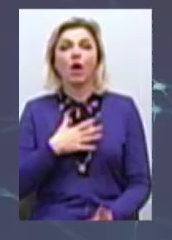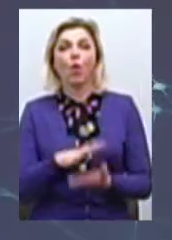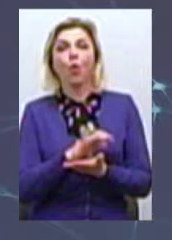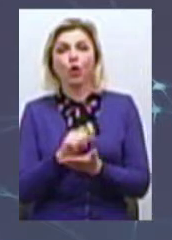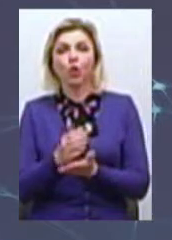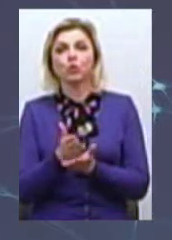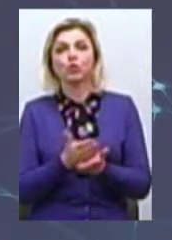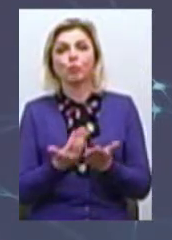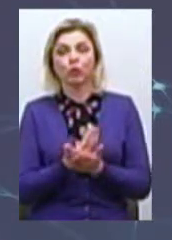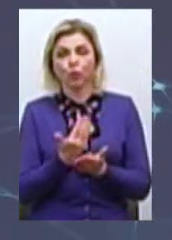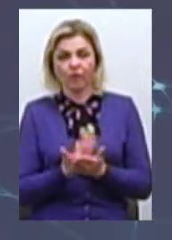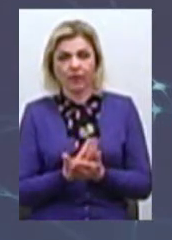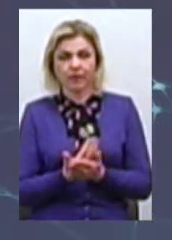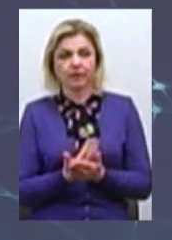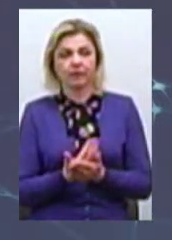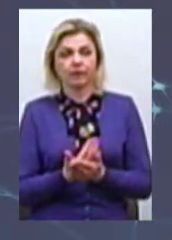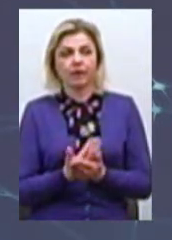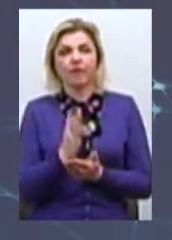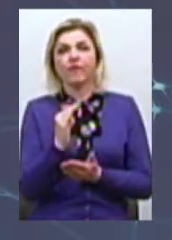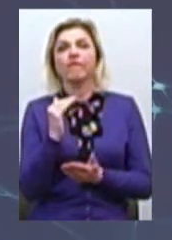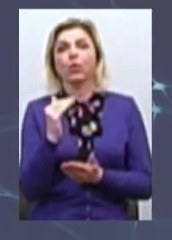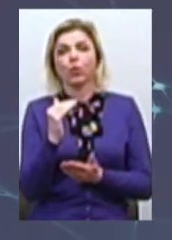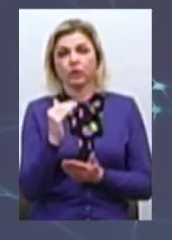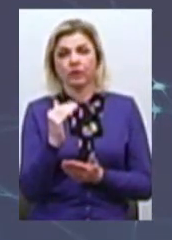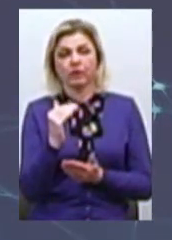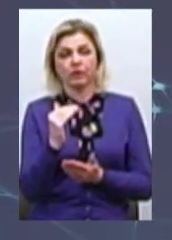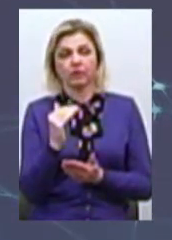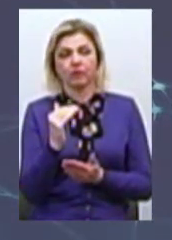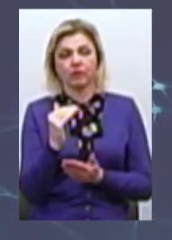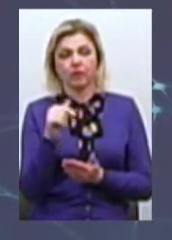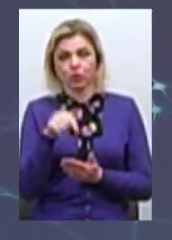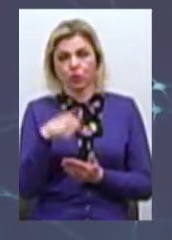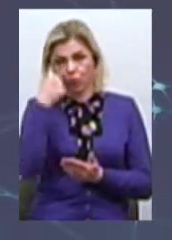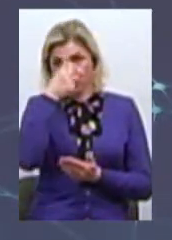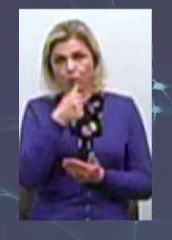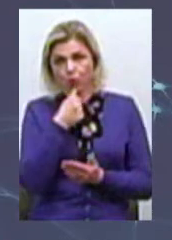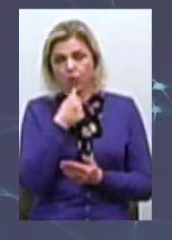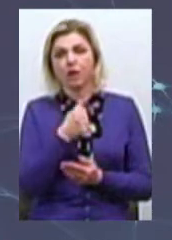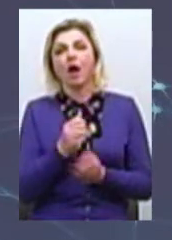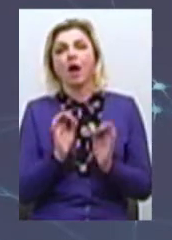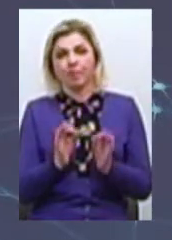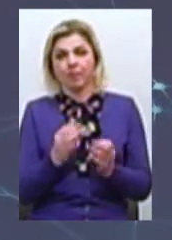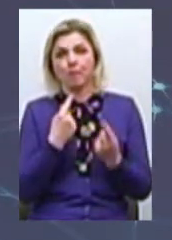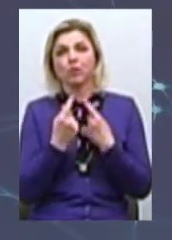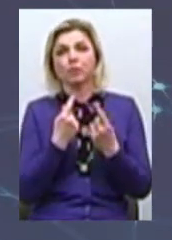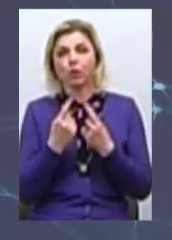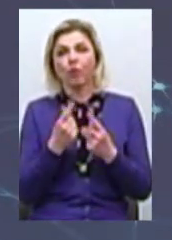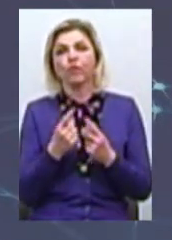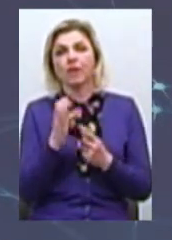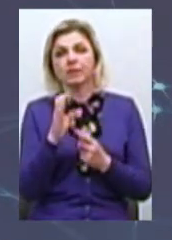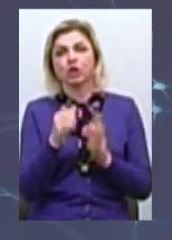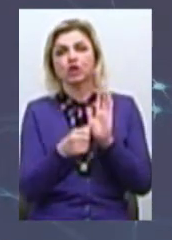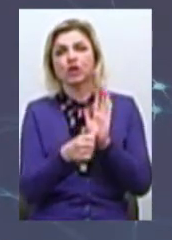служби новин Світлана Кльосова та Юлія Кускова в лютому цього року якраз поспілкувалися з